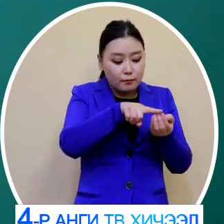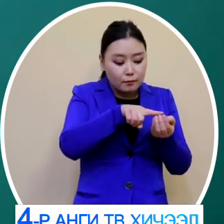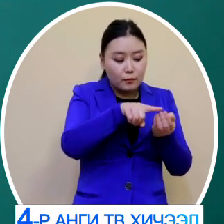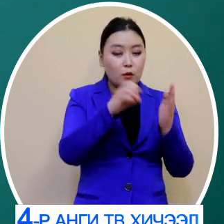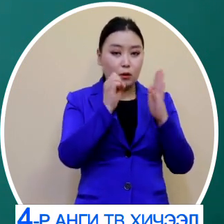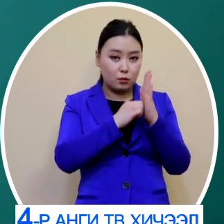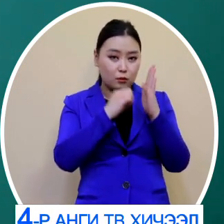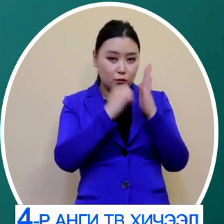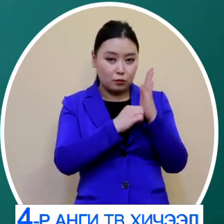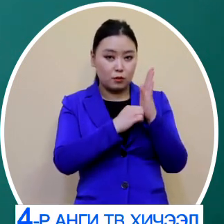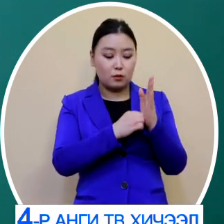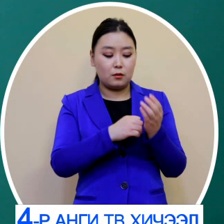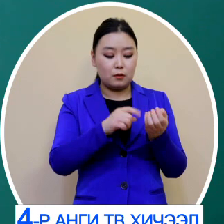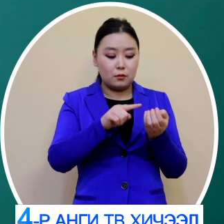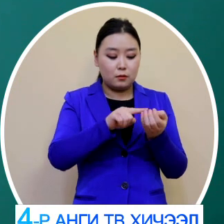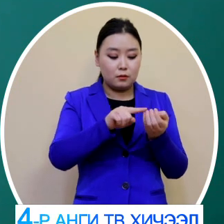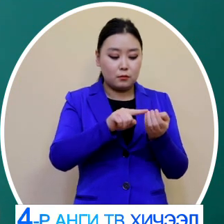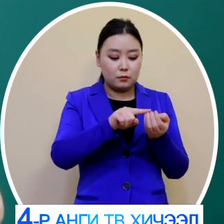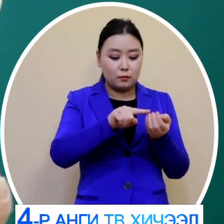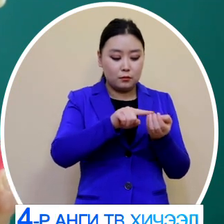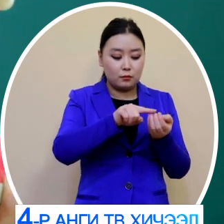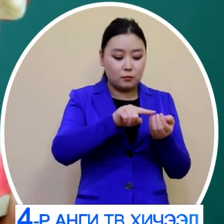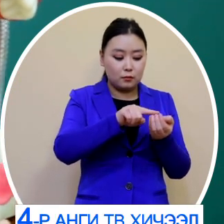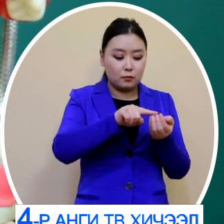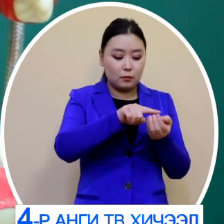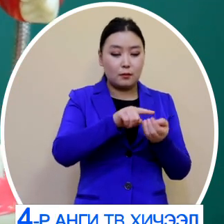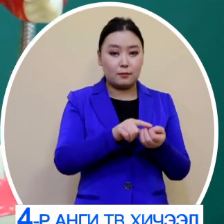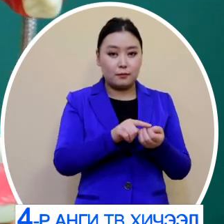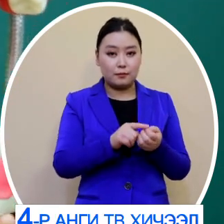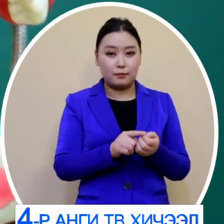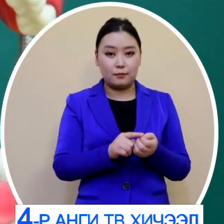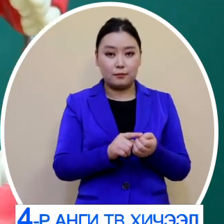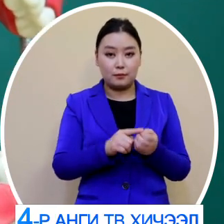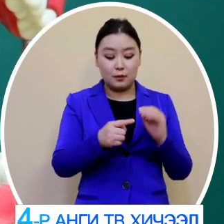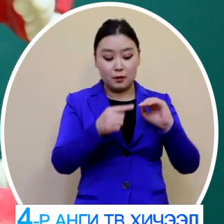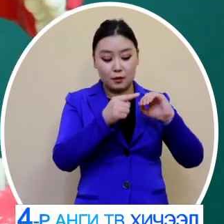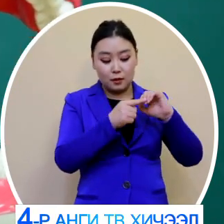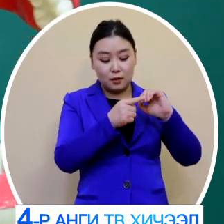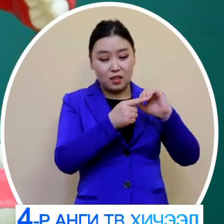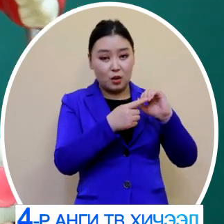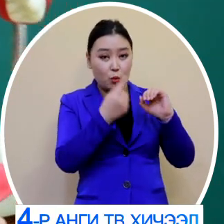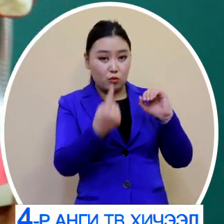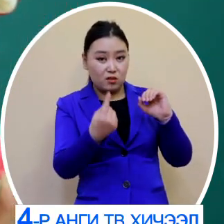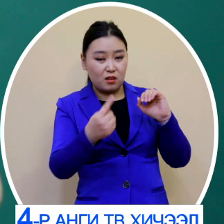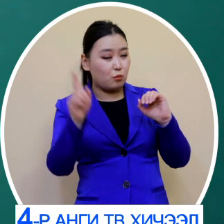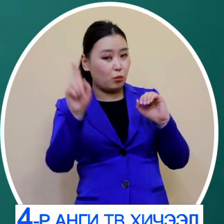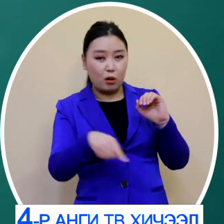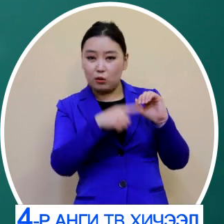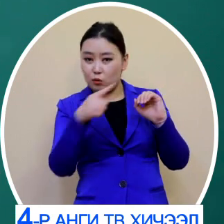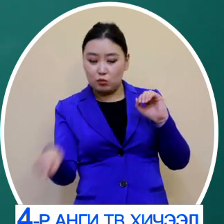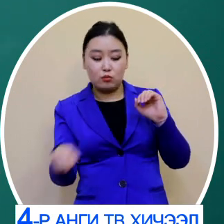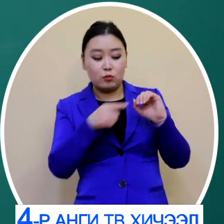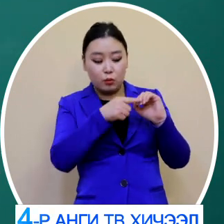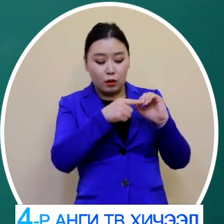нь хэлбэр байна? Энэ аргаар угааж дууслаа залхуурын зажлуурын хэсгээ. За үүдэн шүдийг мэдээж хүүхдүүдэд орхигдуулж